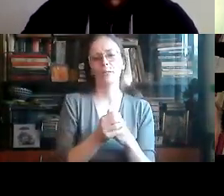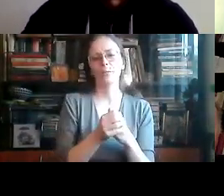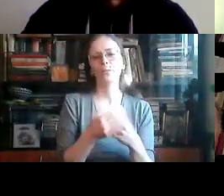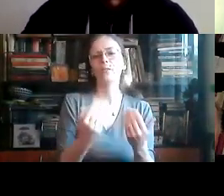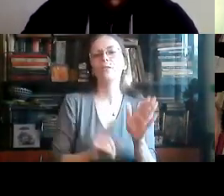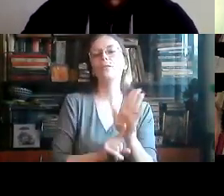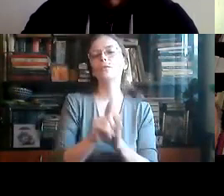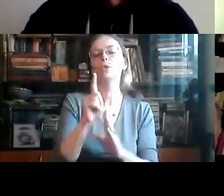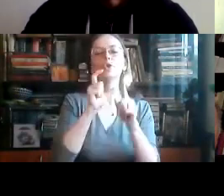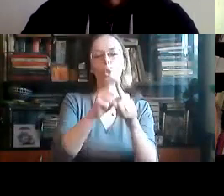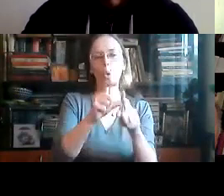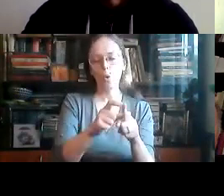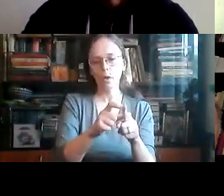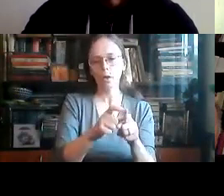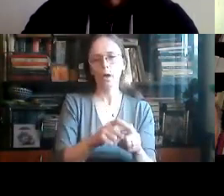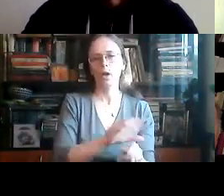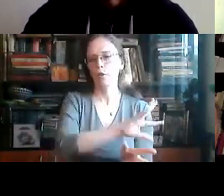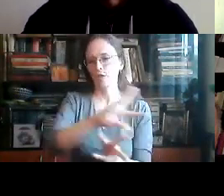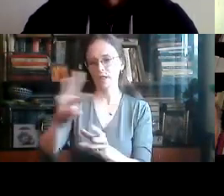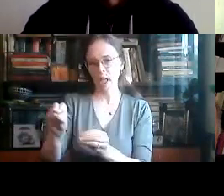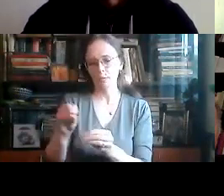своей коллеге Оксане Гайко,